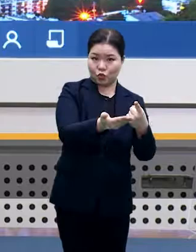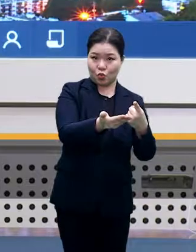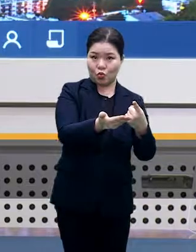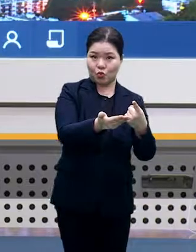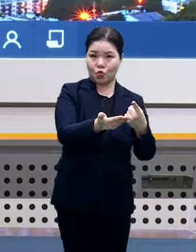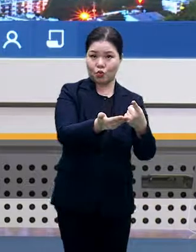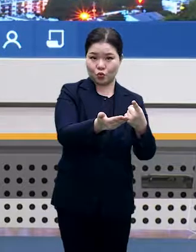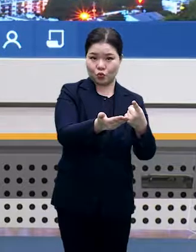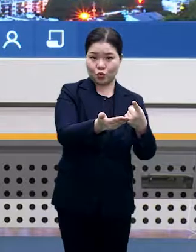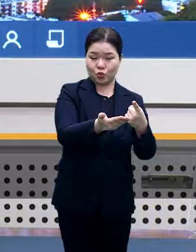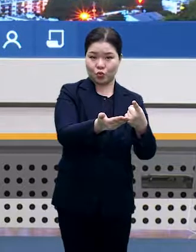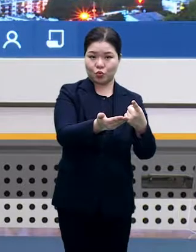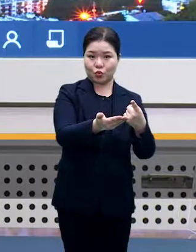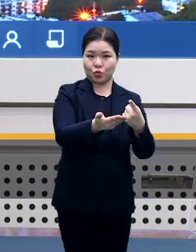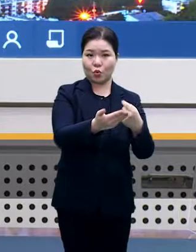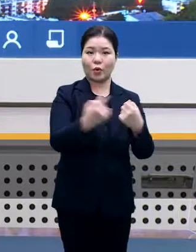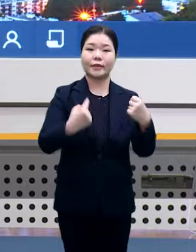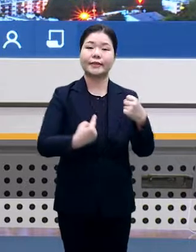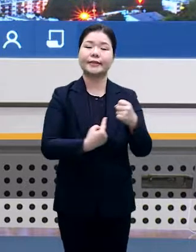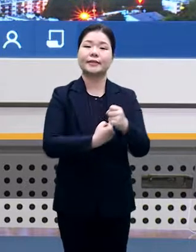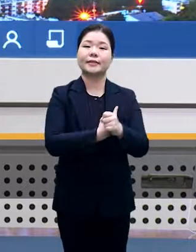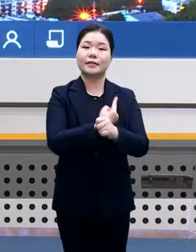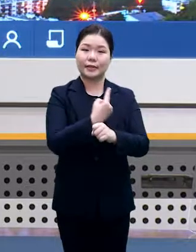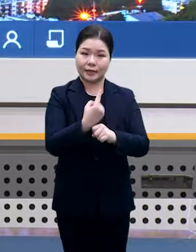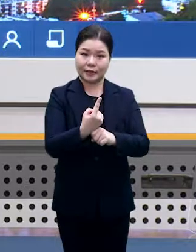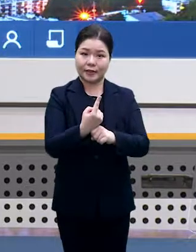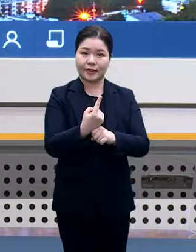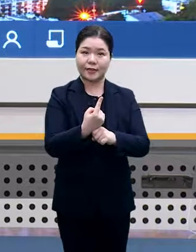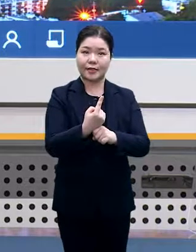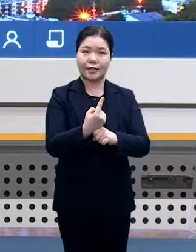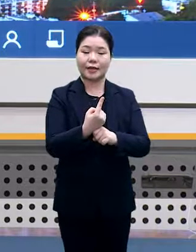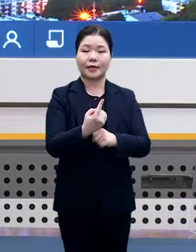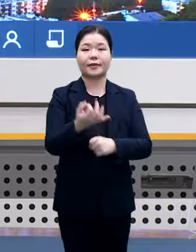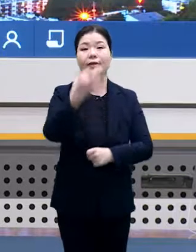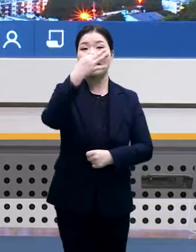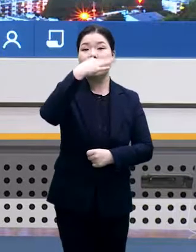개발 이익은 보장을 해주고 나머지